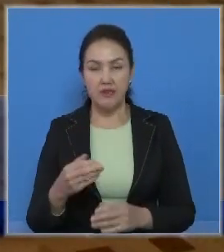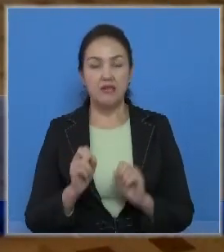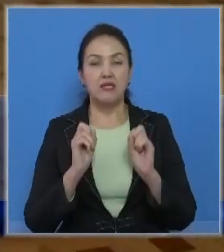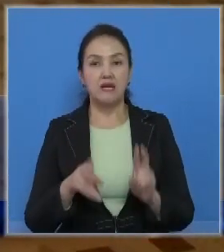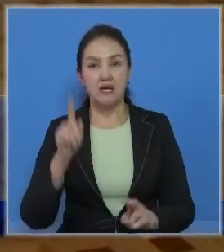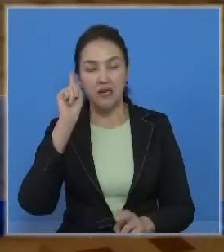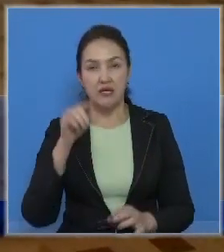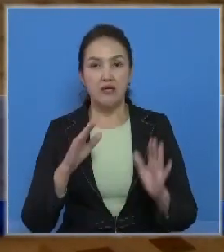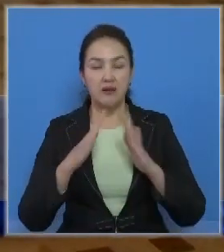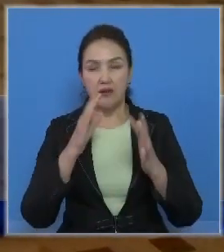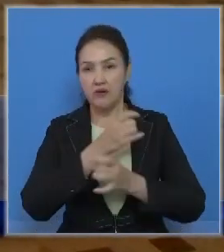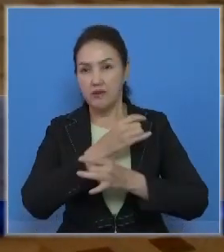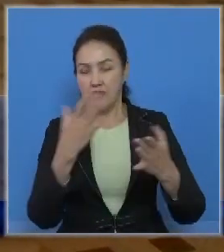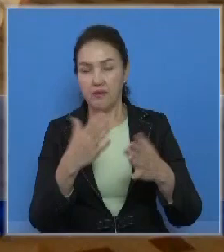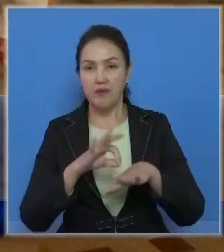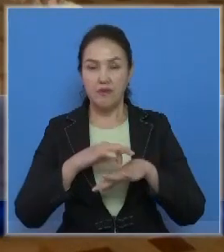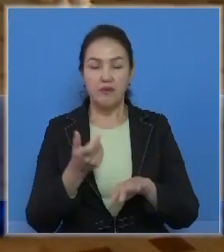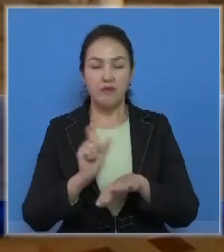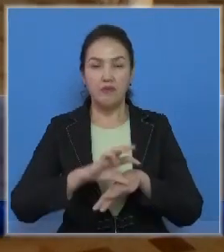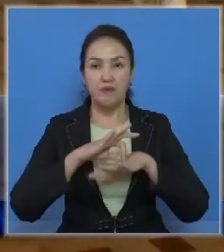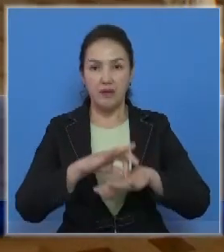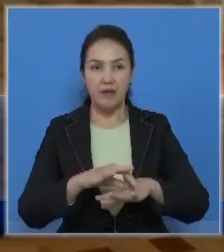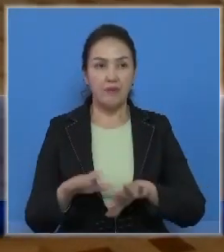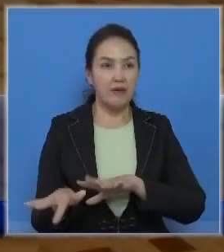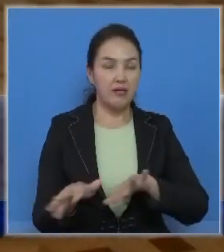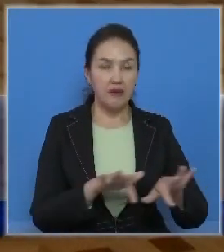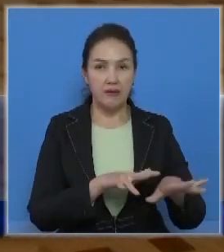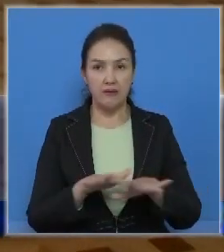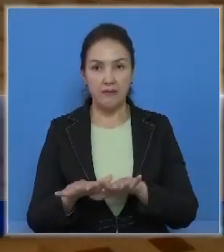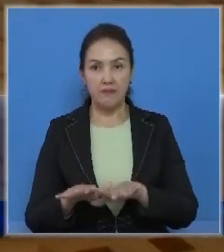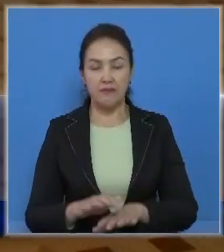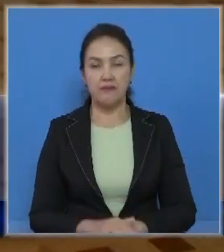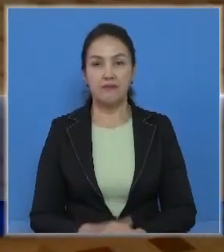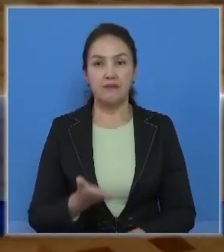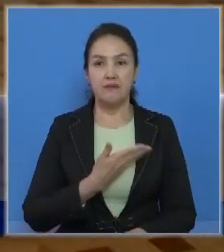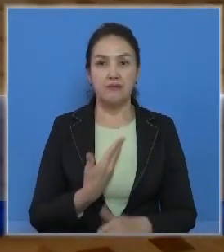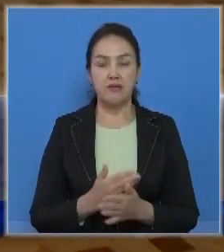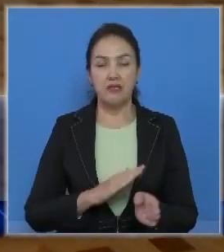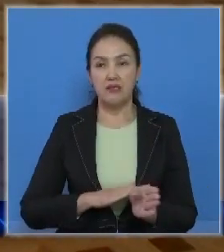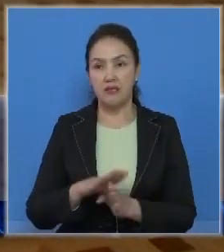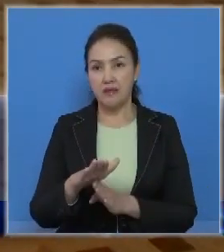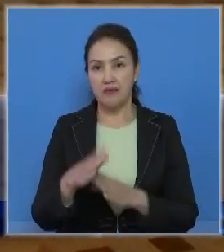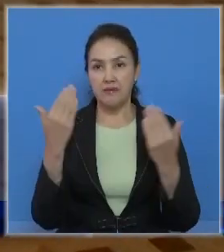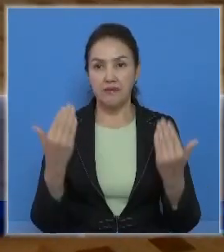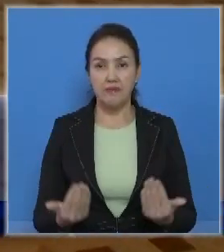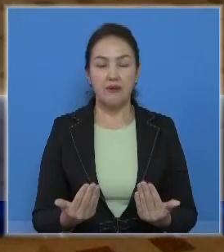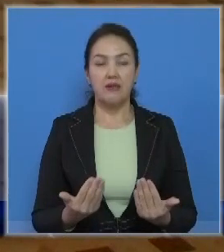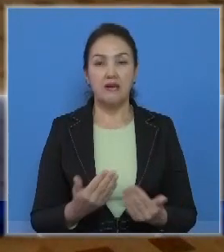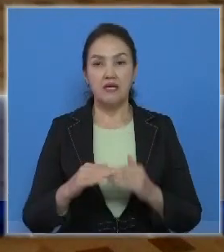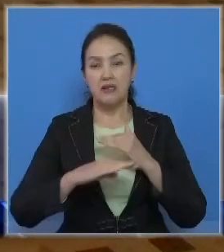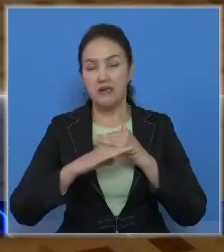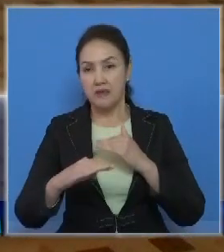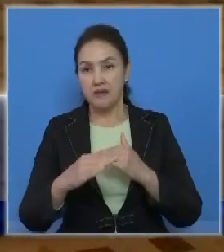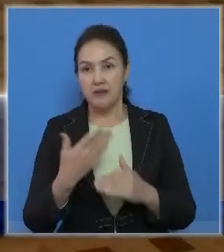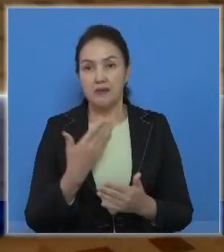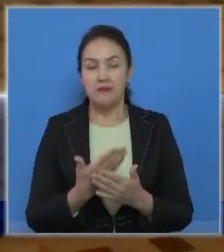в культурной сфере у нас проводятся очень много культурно-массовых мероприятий наши исполнители которые сегодня представлены на сцене